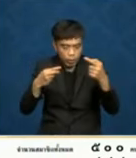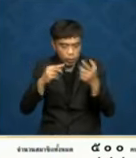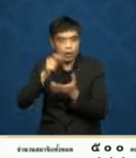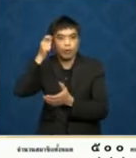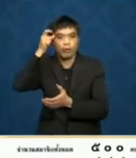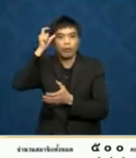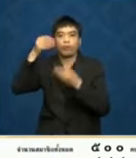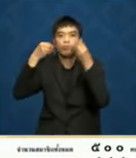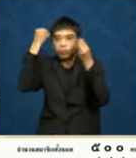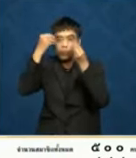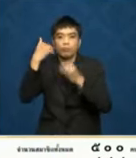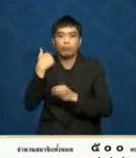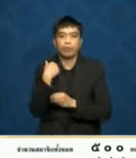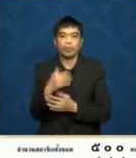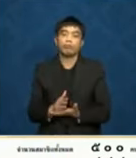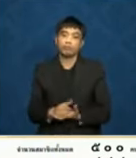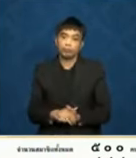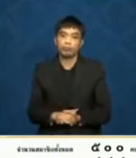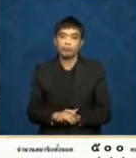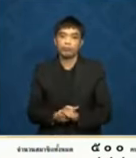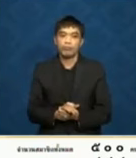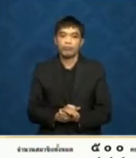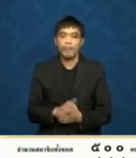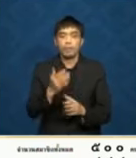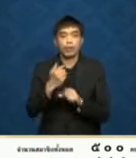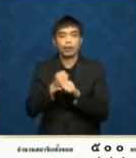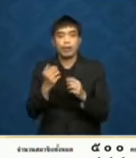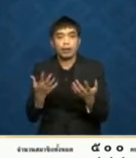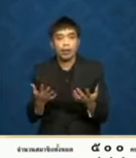และ 344 ลานบาท นวืำ